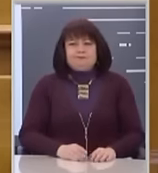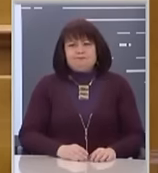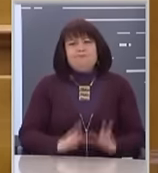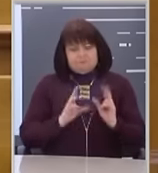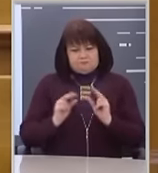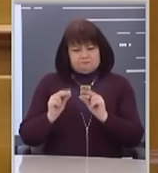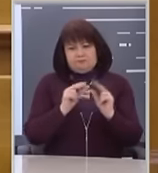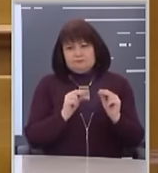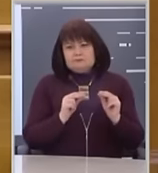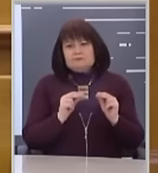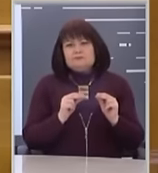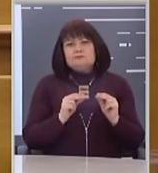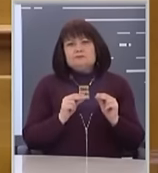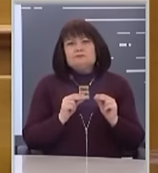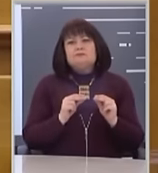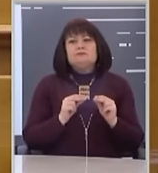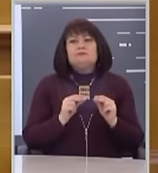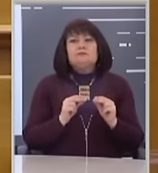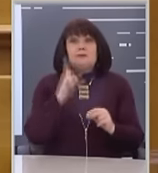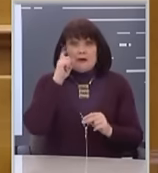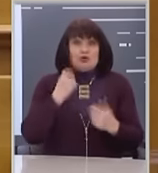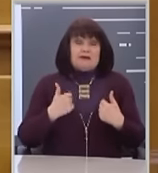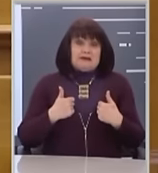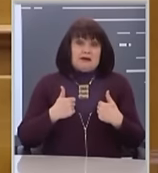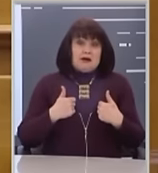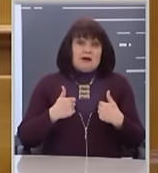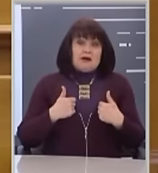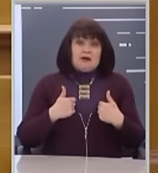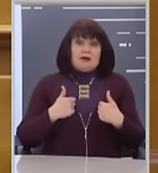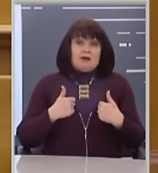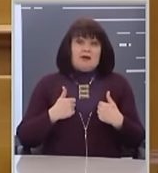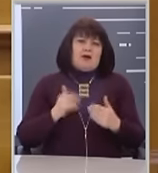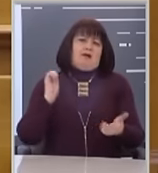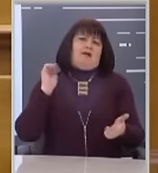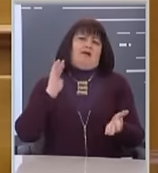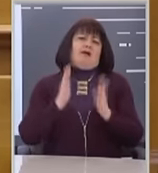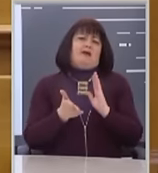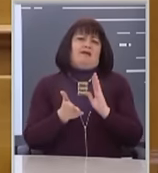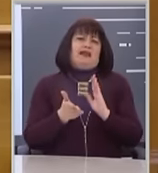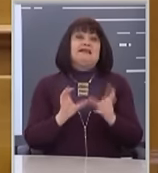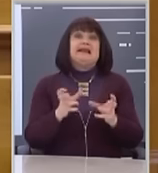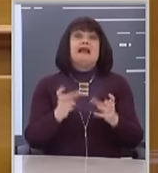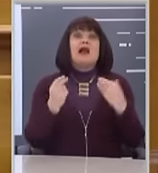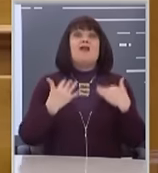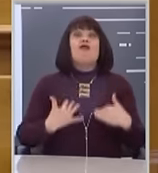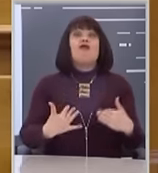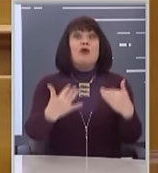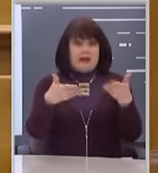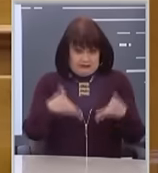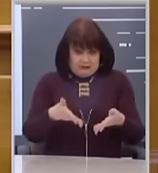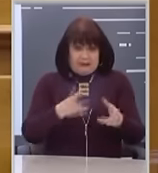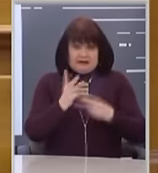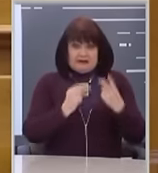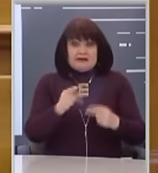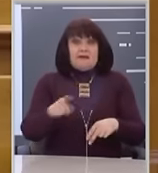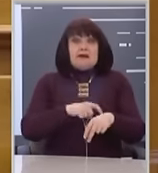συζήτηση, εξ όσων γνωρίζω όπως όλες άλλωστε, μεταδίδεται ζωντανά από το κανάλι της Βουλής, και επειδή οι πολίτες που